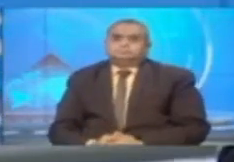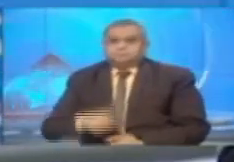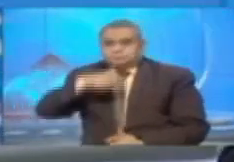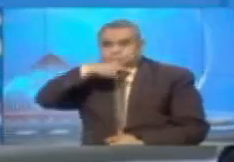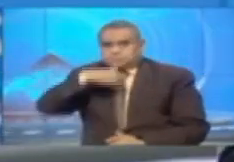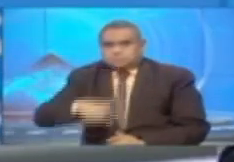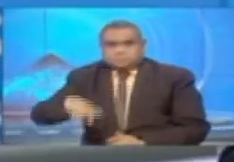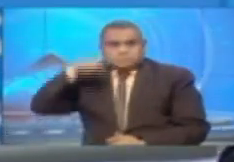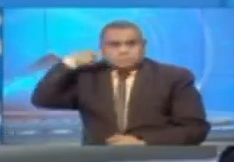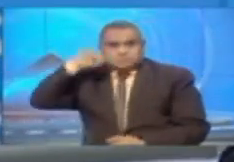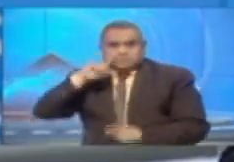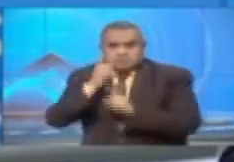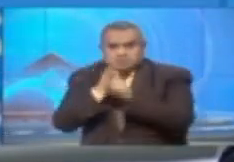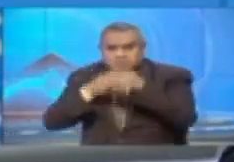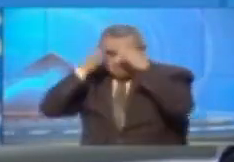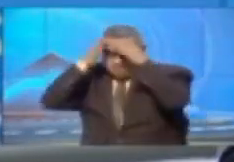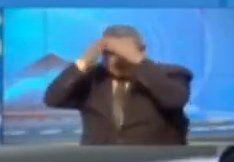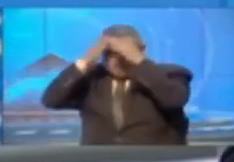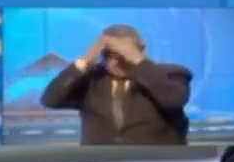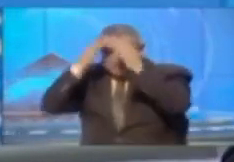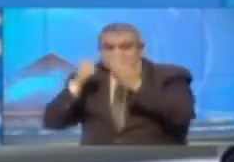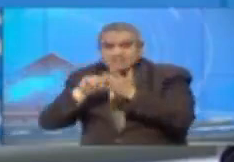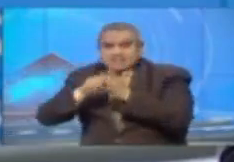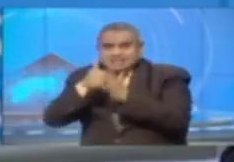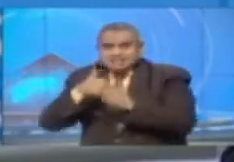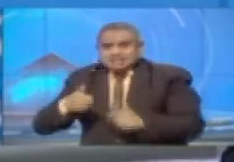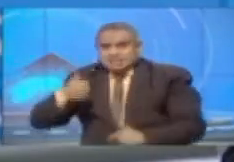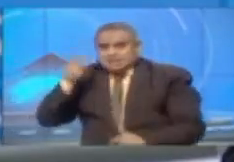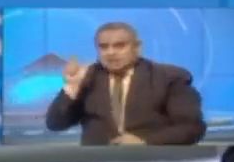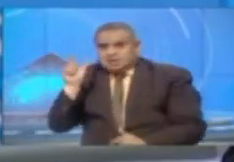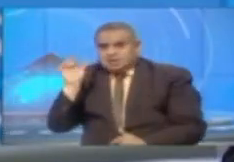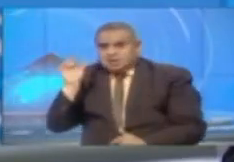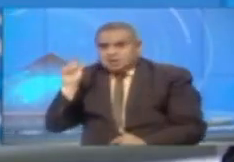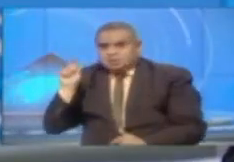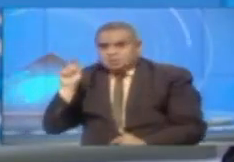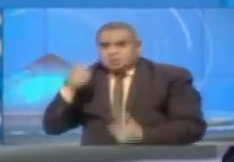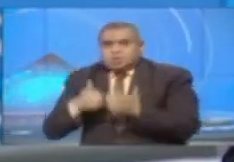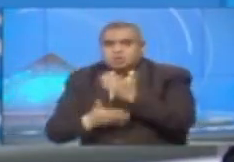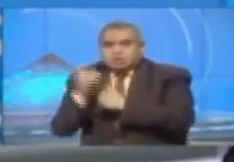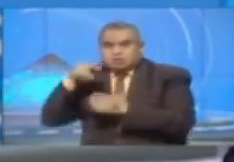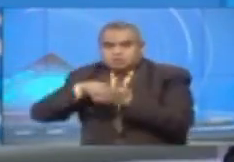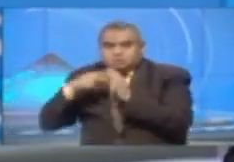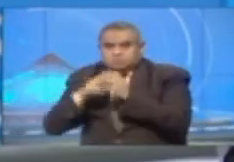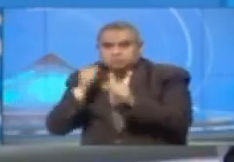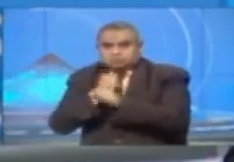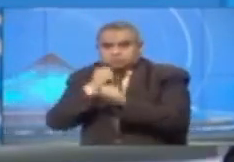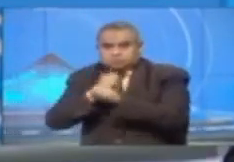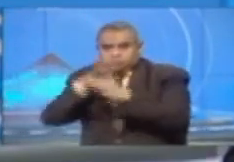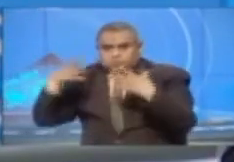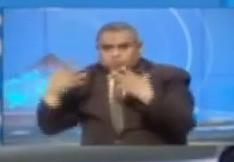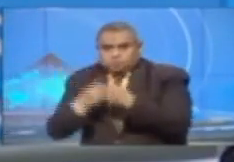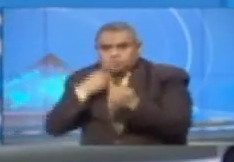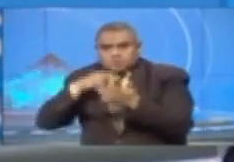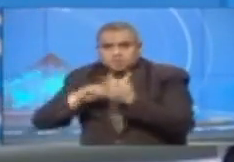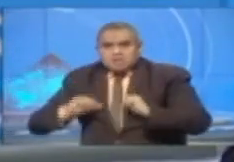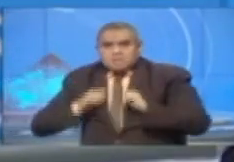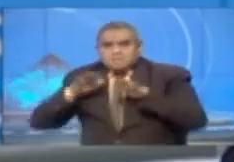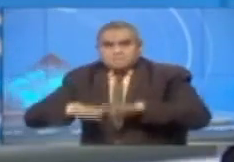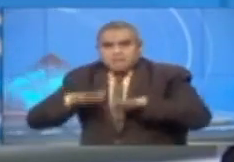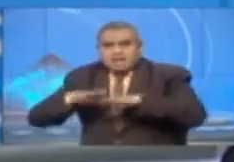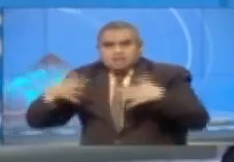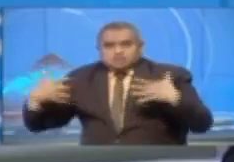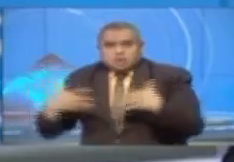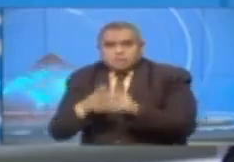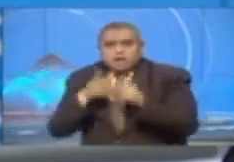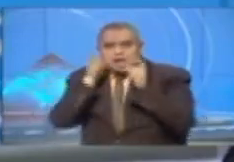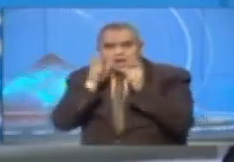قال رئيس الوزراء الماليزي الجديد أنور إبراهيم إن تركيزه الأساسي سينصب على التعامل مع ارتفاع تكاليف المعيشة، مشيرا